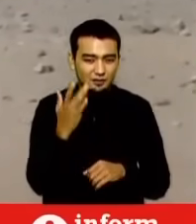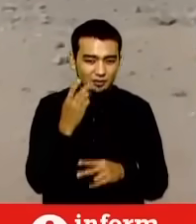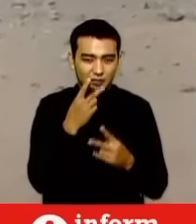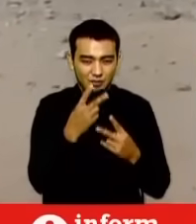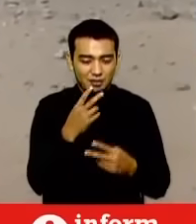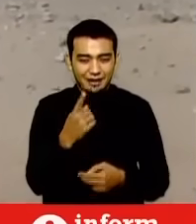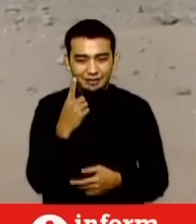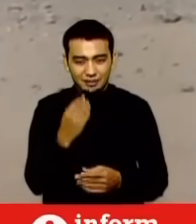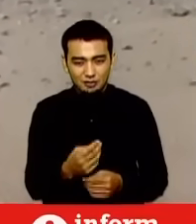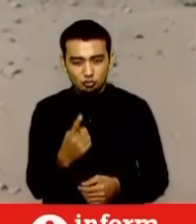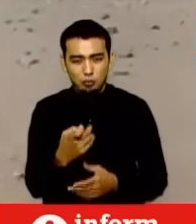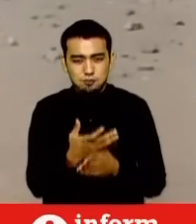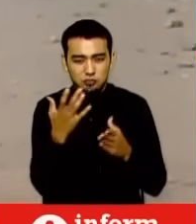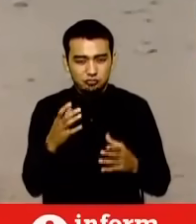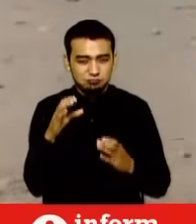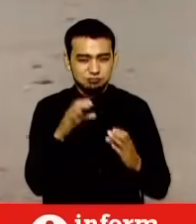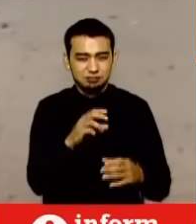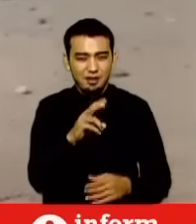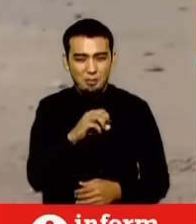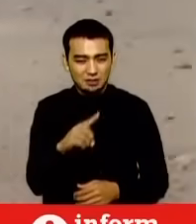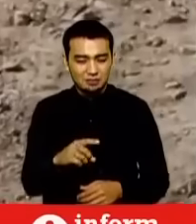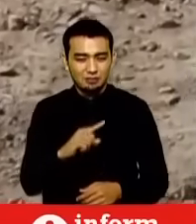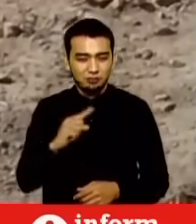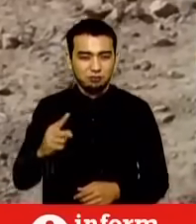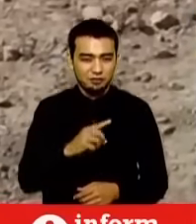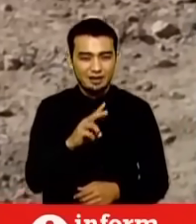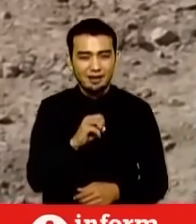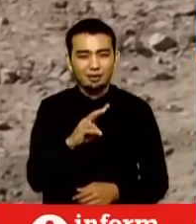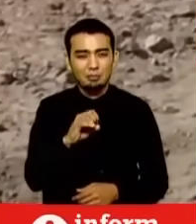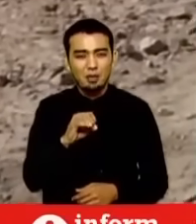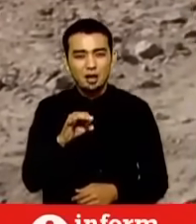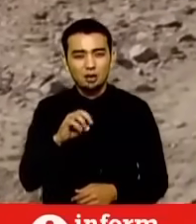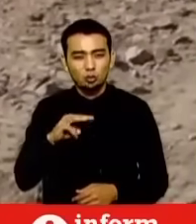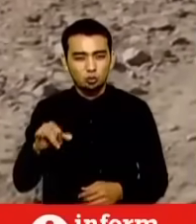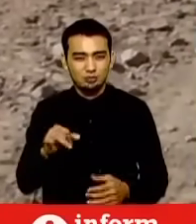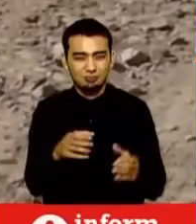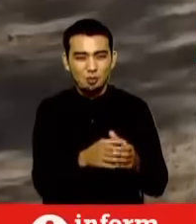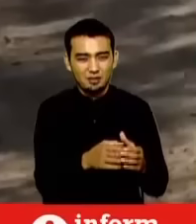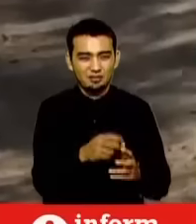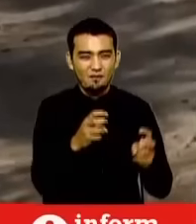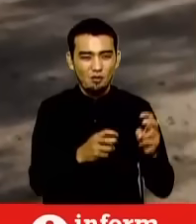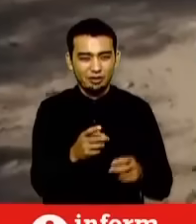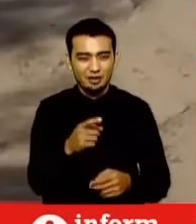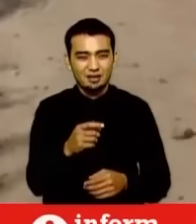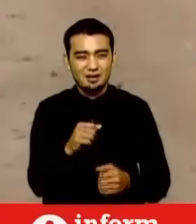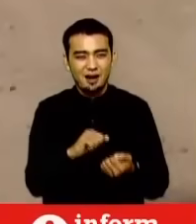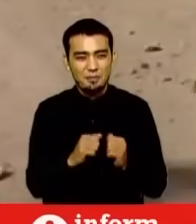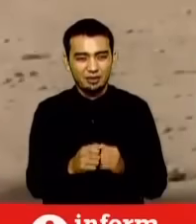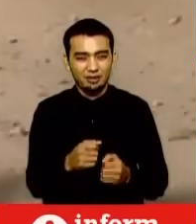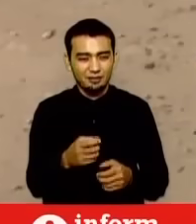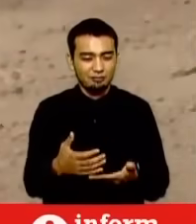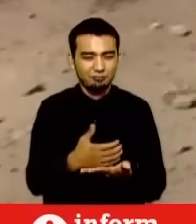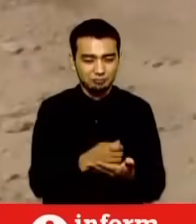Өйткені күніне 100 шақты жүк көлігі ауылдың арғы бетіндегі кен байту кәсіпорны мен іргедегі қиыршық тас шығаратын зауытқа